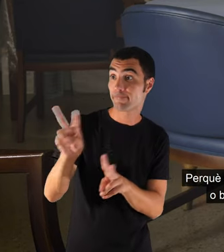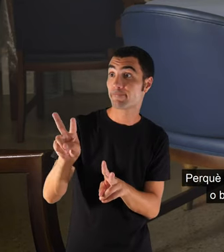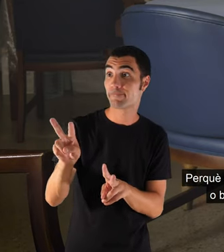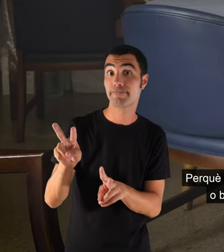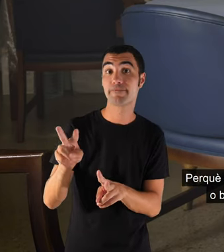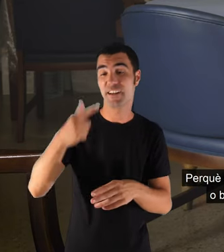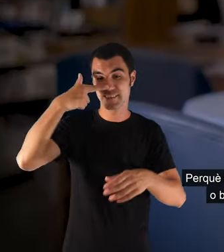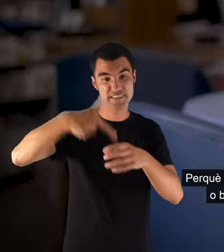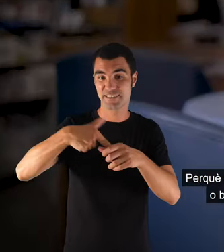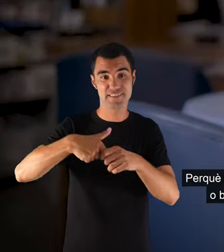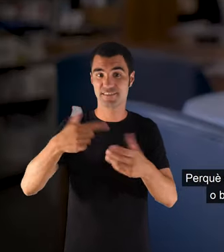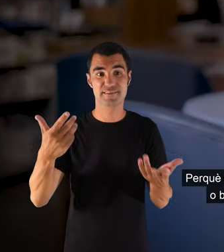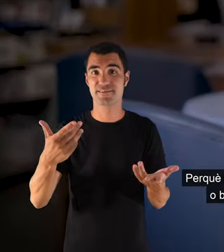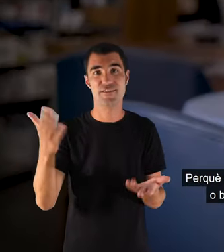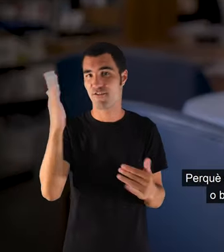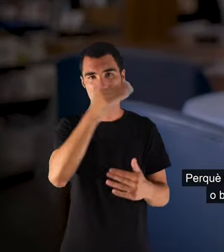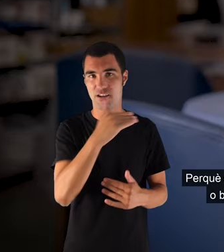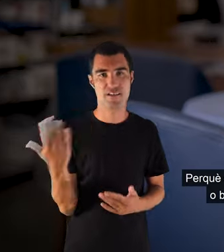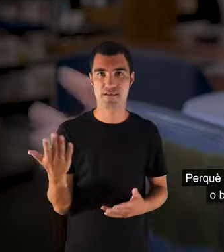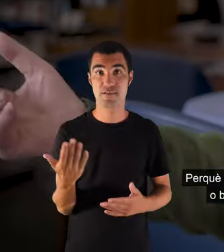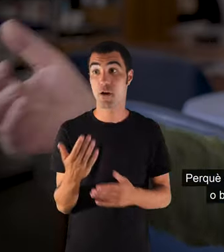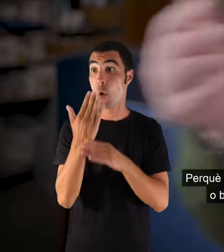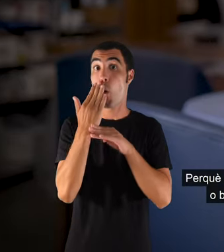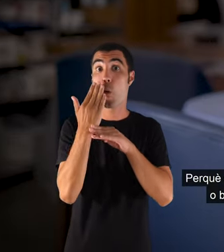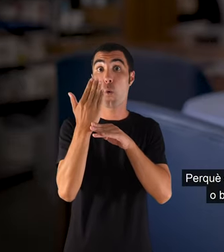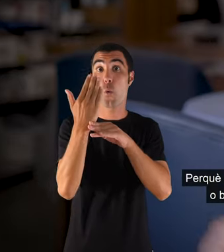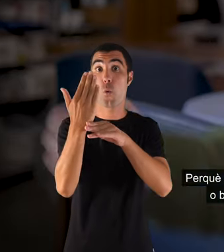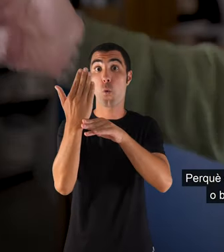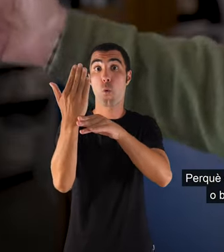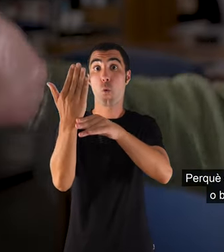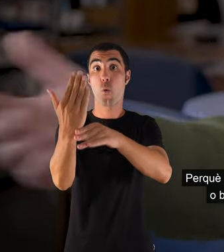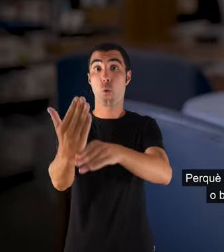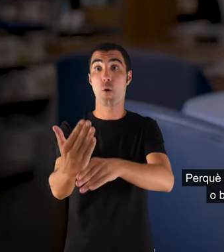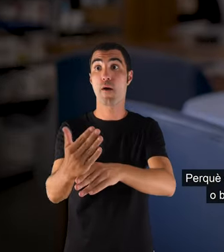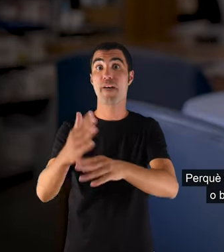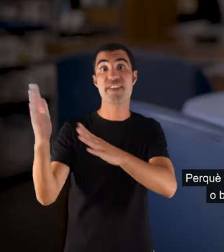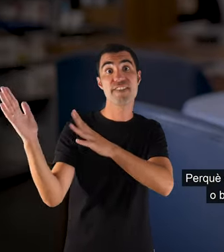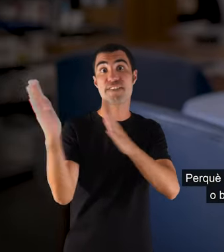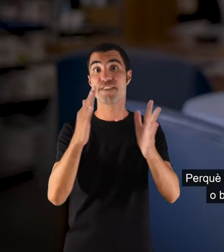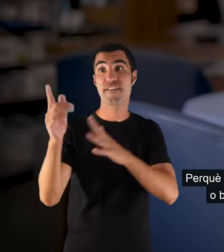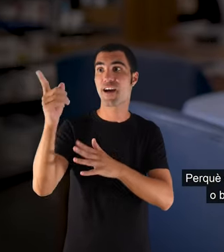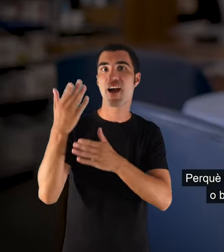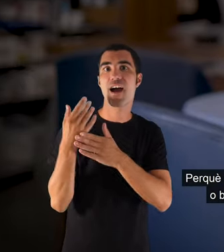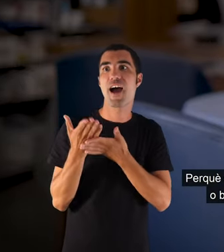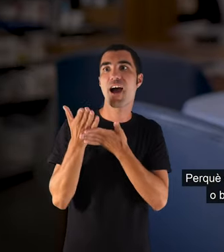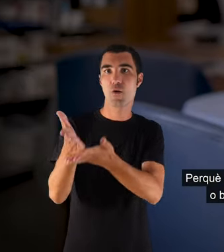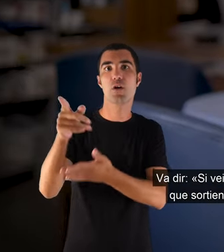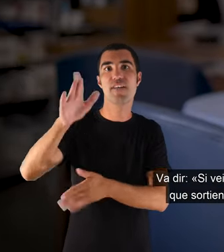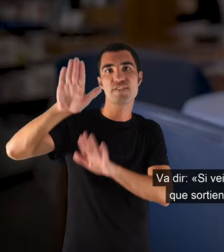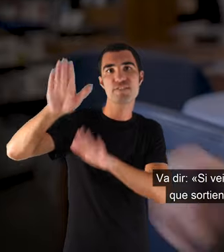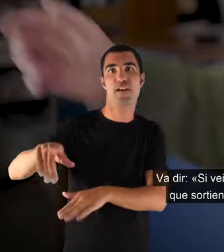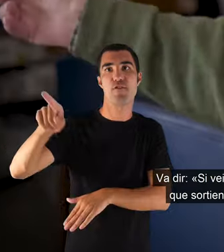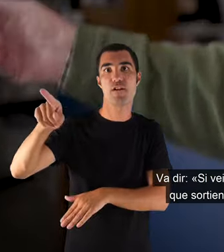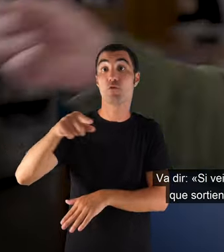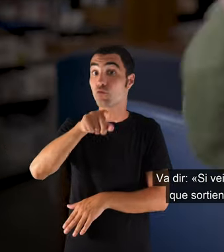de gasoil o benzina. Sortien de la bola perquè sempre tenien el vent que els ajudava.